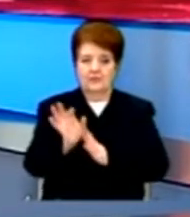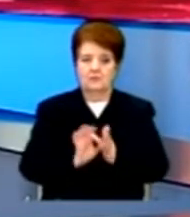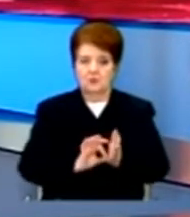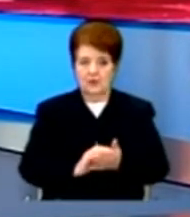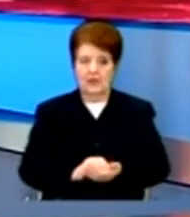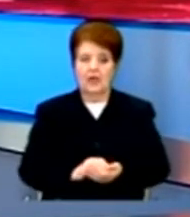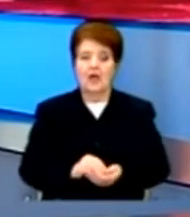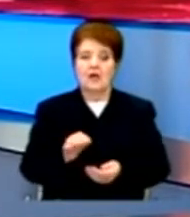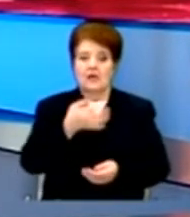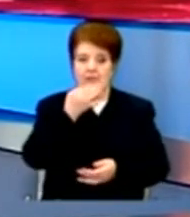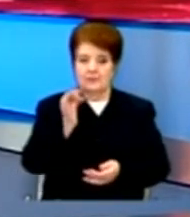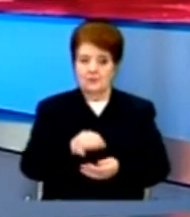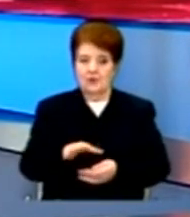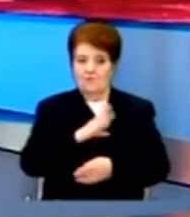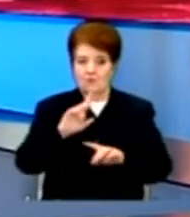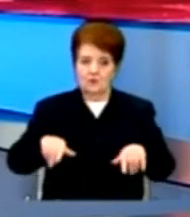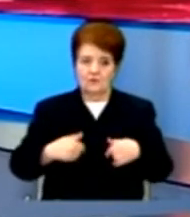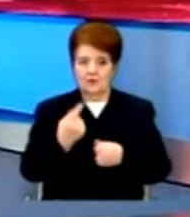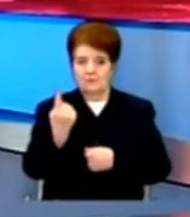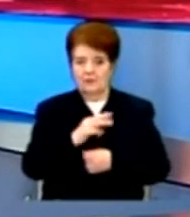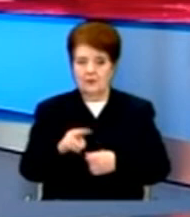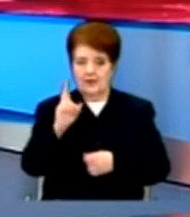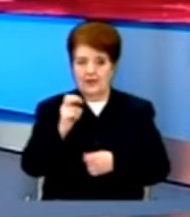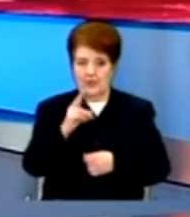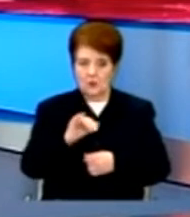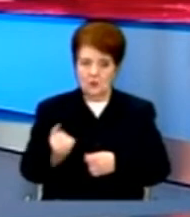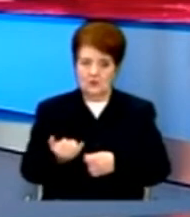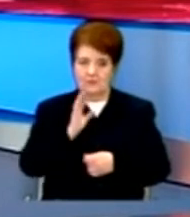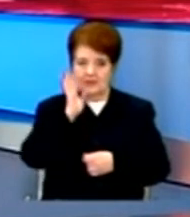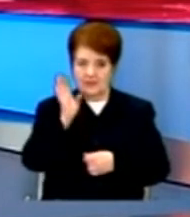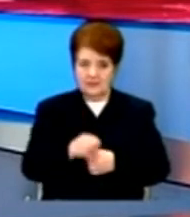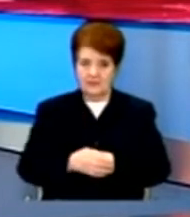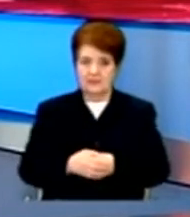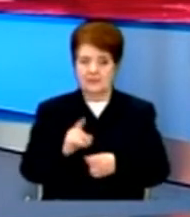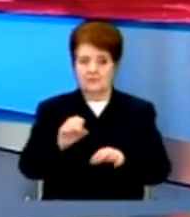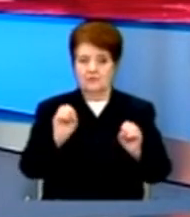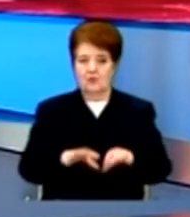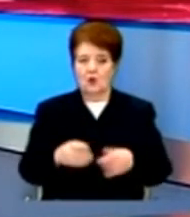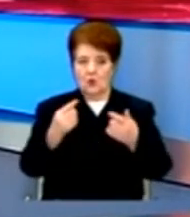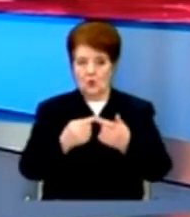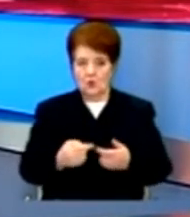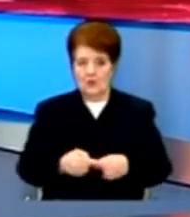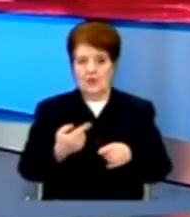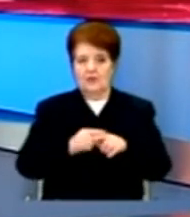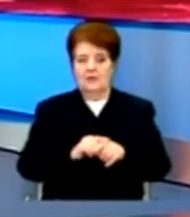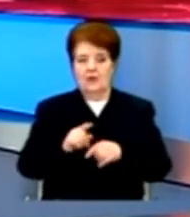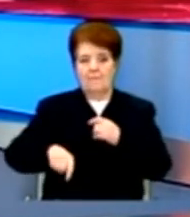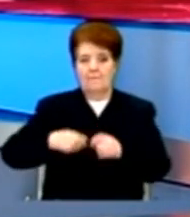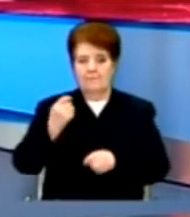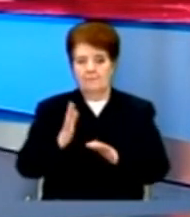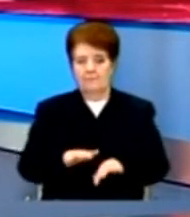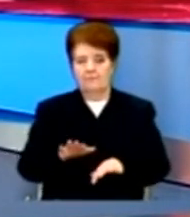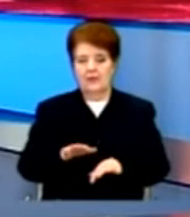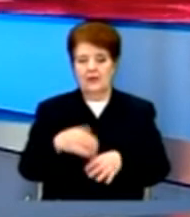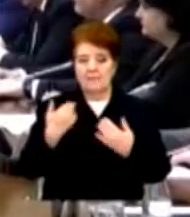Excepționale. Responsabilii au fost convocați de premierul Ion Chicu dis de dimineață. El a cerut soluții concrete care să reducă pierderile de vieți